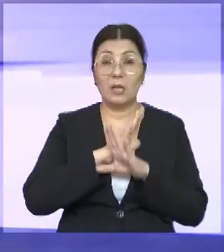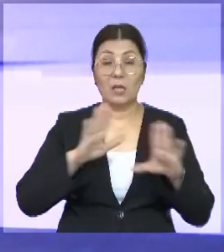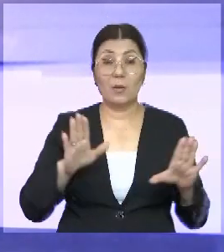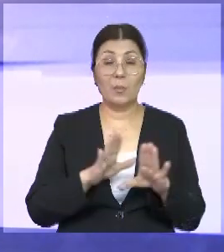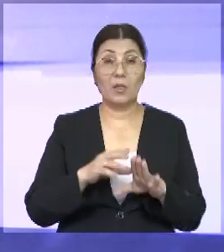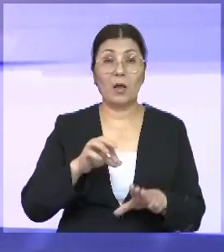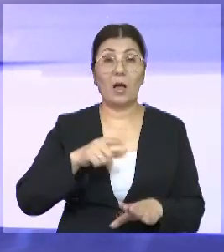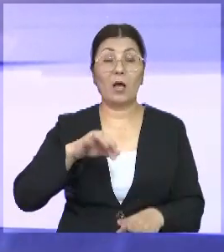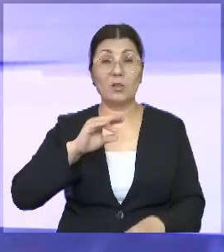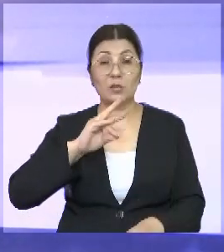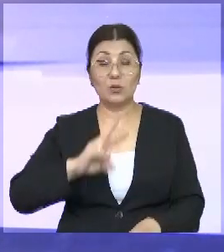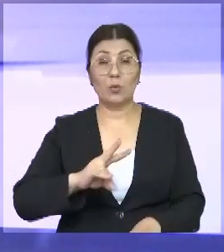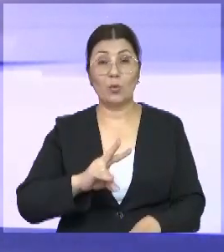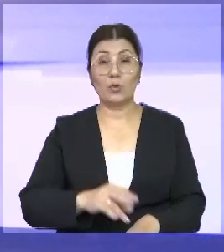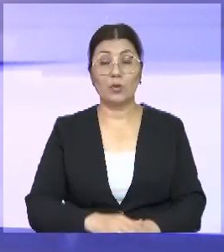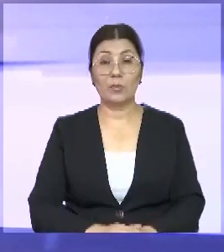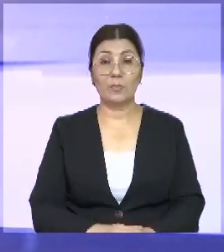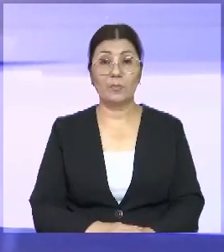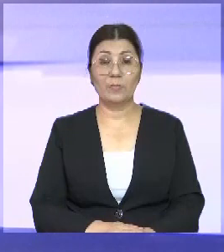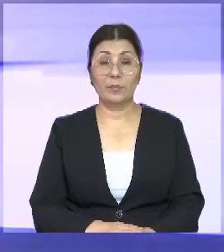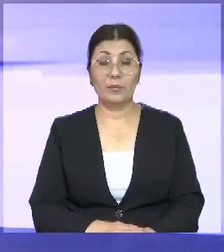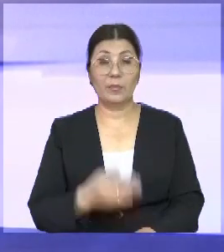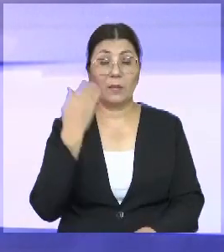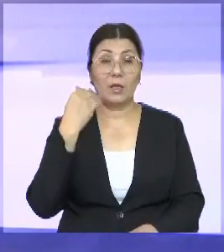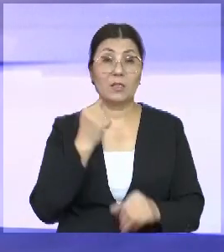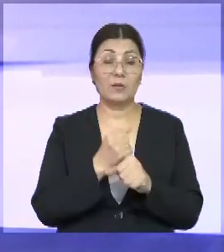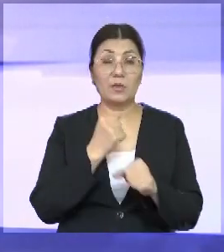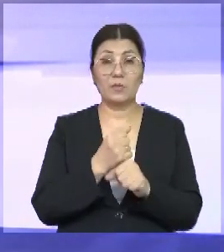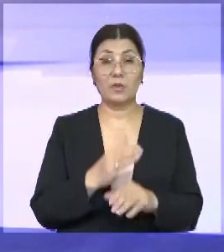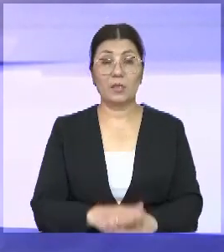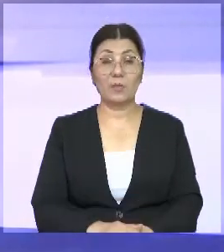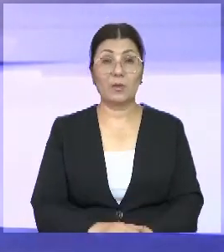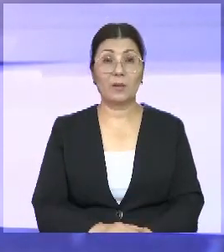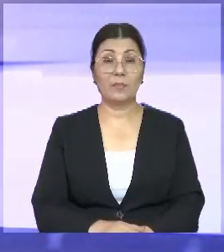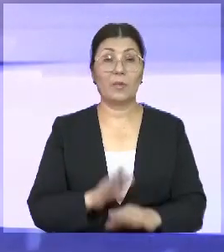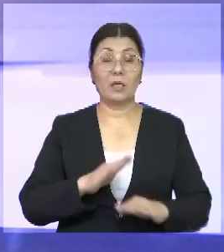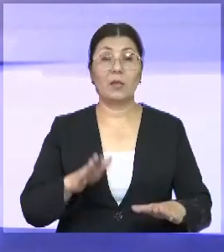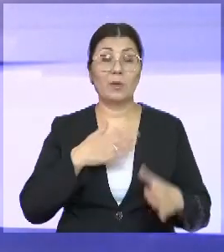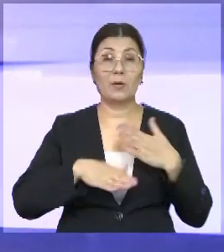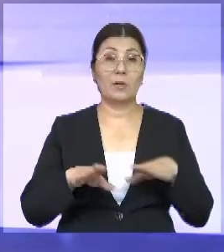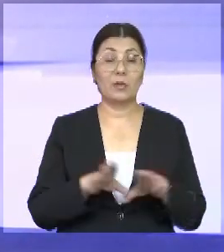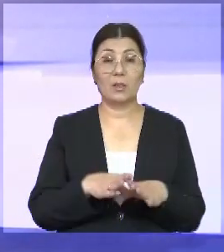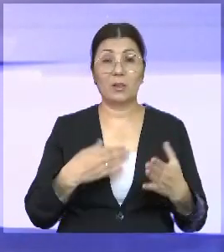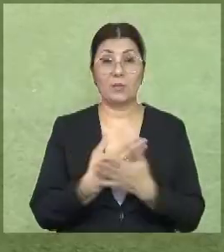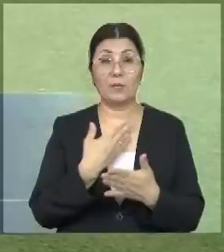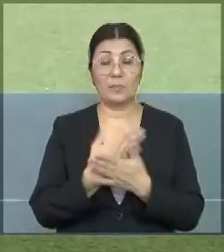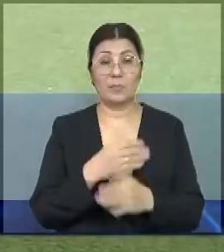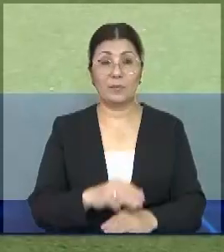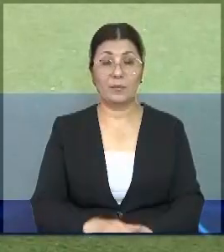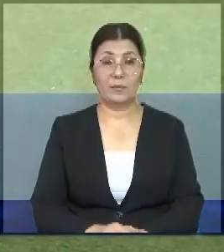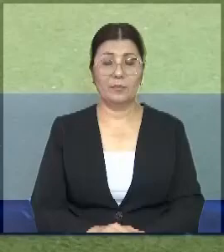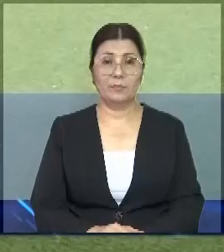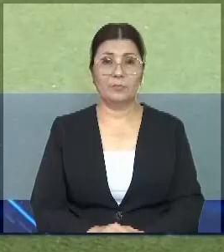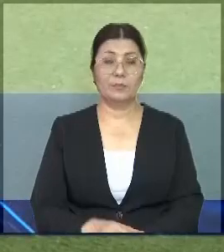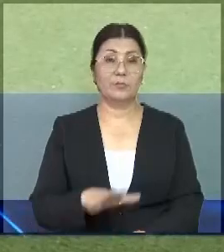поле где не было ни газона ни качественного инвентаря местные ребята рады таким переменам не